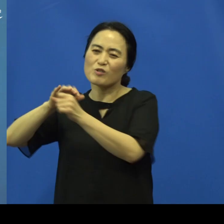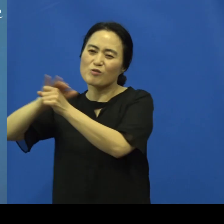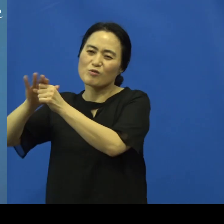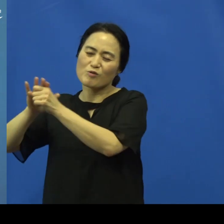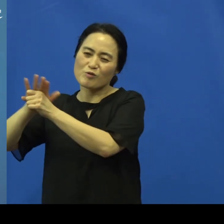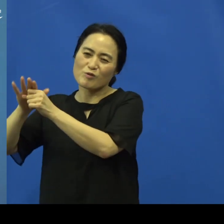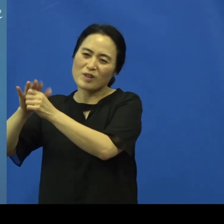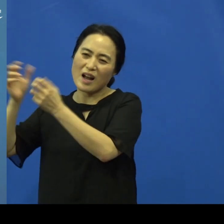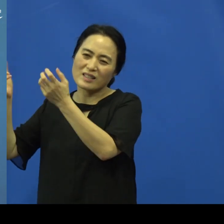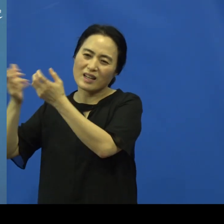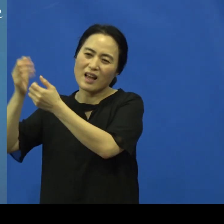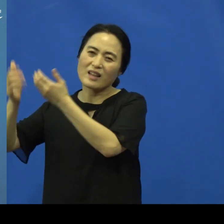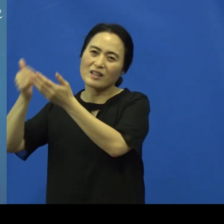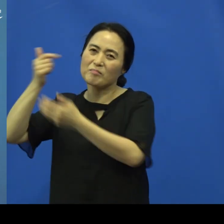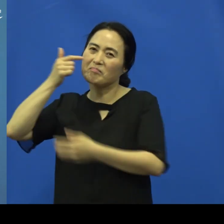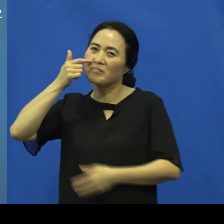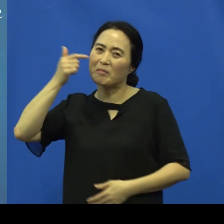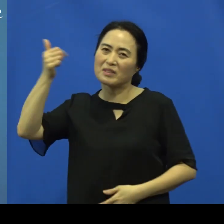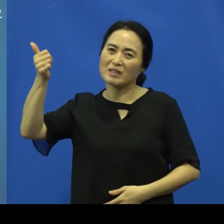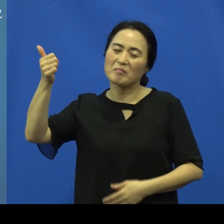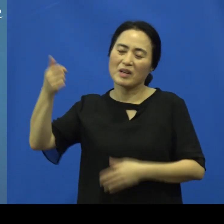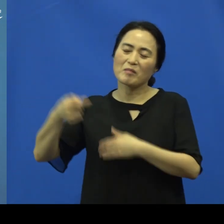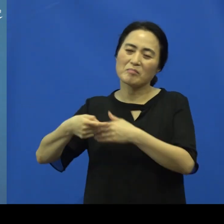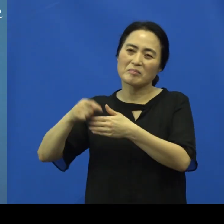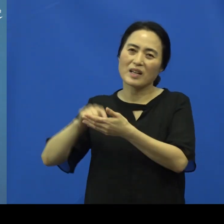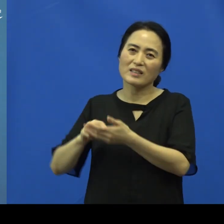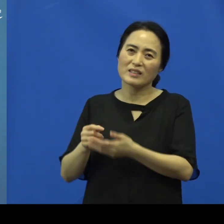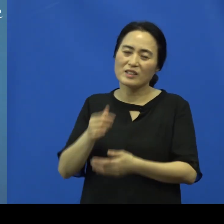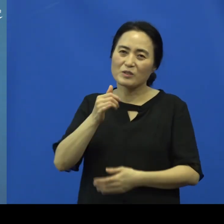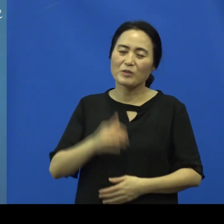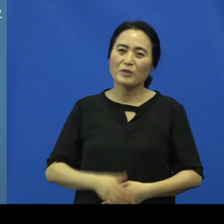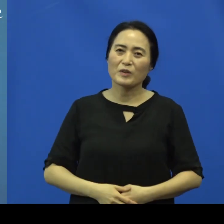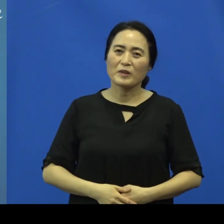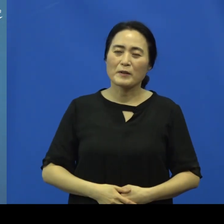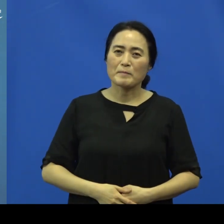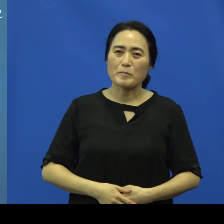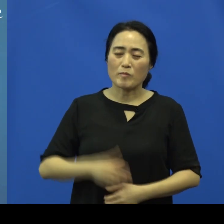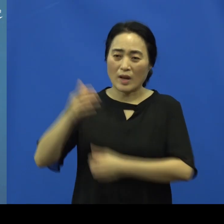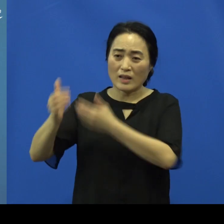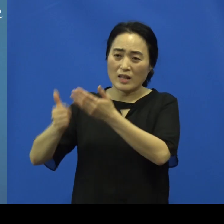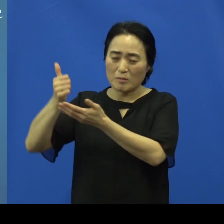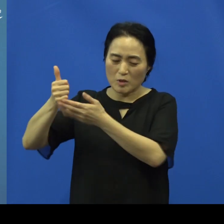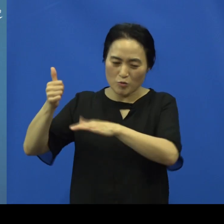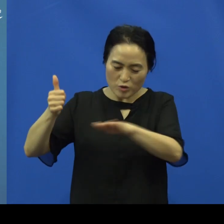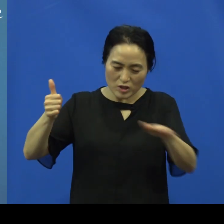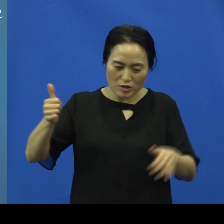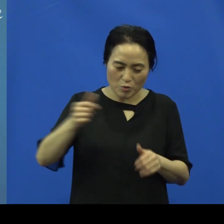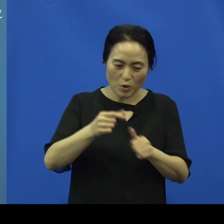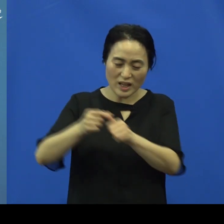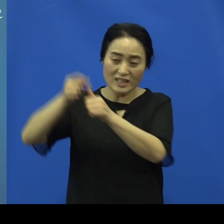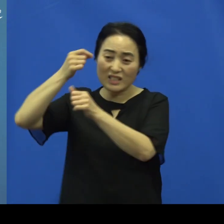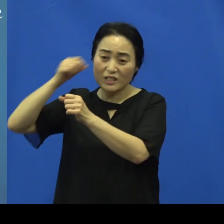여러분, 오늘 본문은 여인과 엘리사의 스프랑크 니조마이가 비밀이에요. 하나님 우리를 구원해내신 그 긍휼,